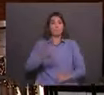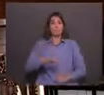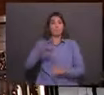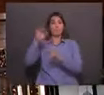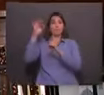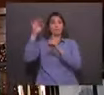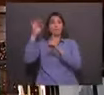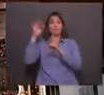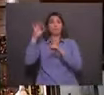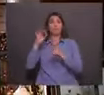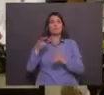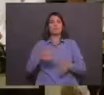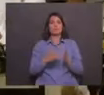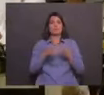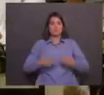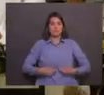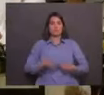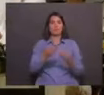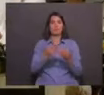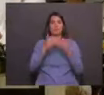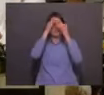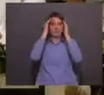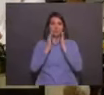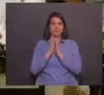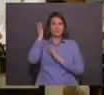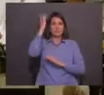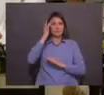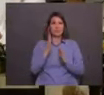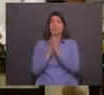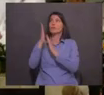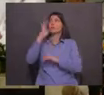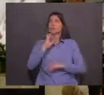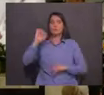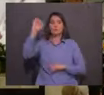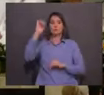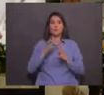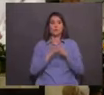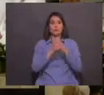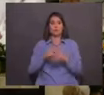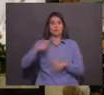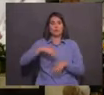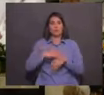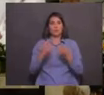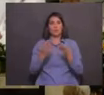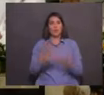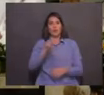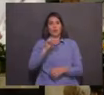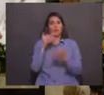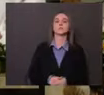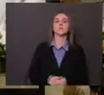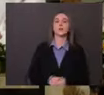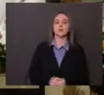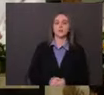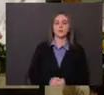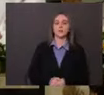лона твого. Santa Maria, Mãe de Deus, rogai por nós, pecadores, agora e na hora da nossa morte.